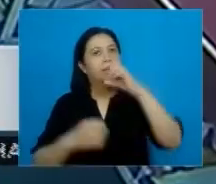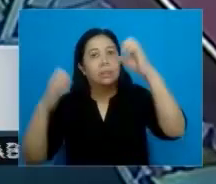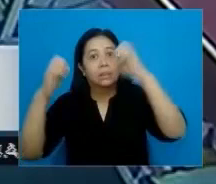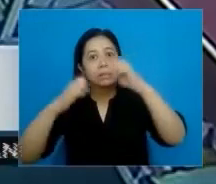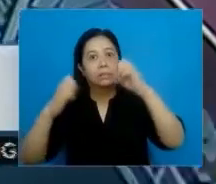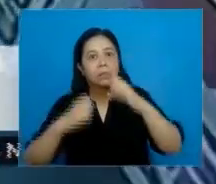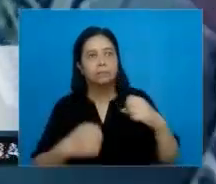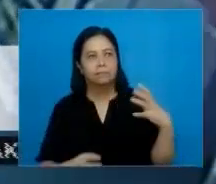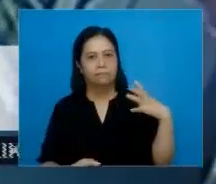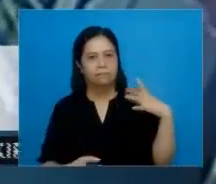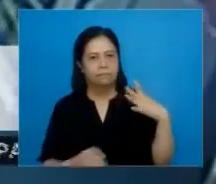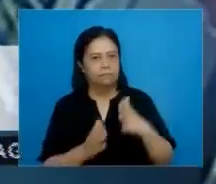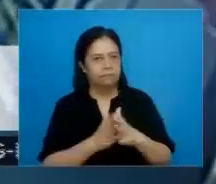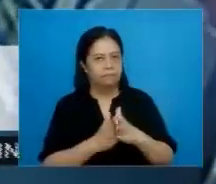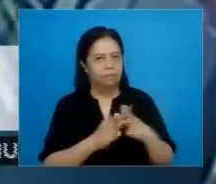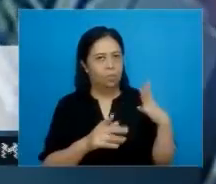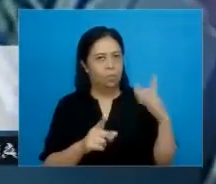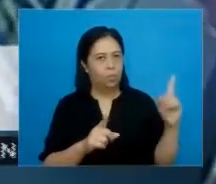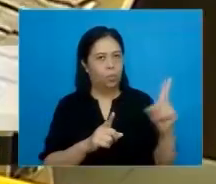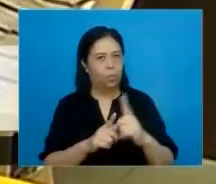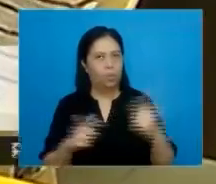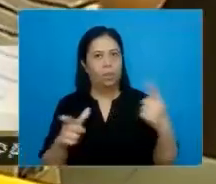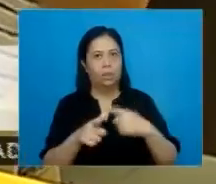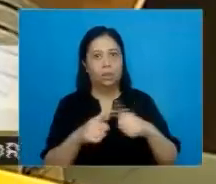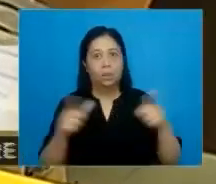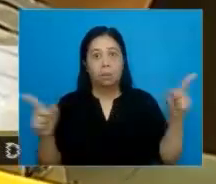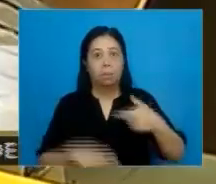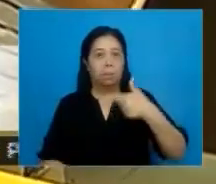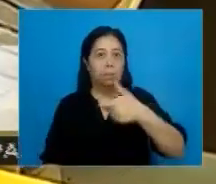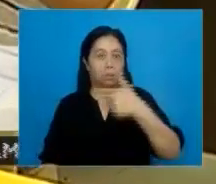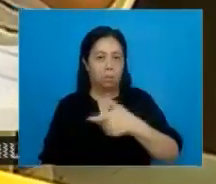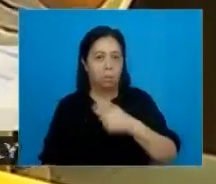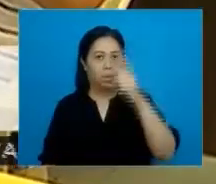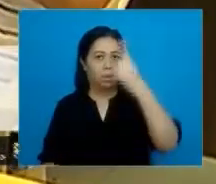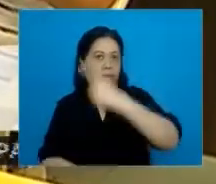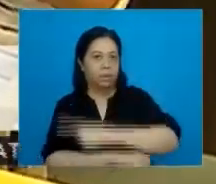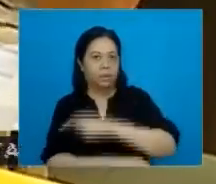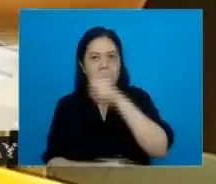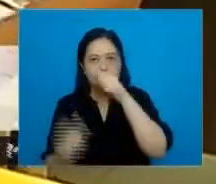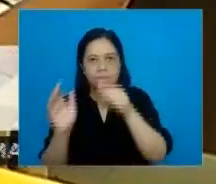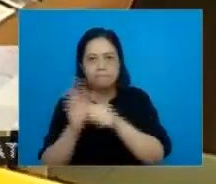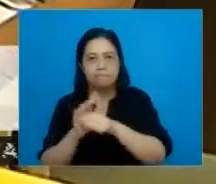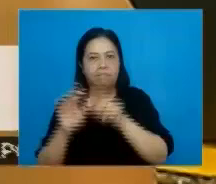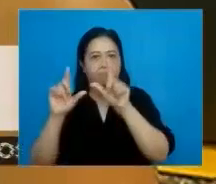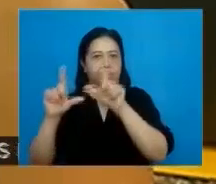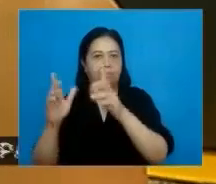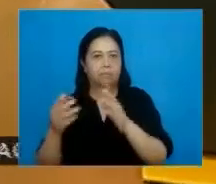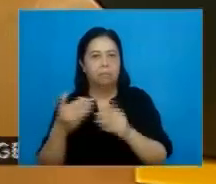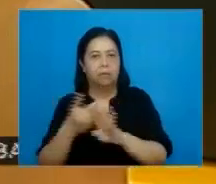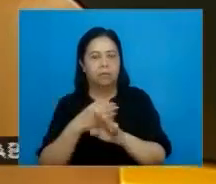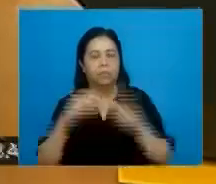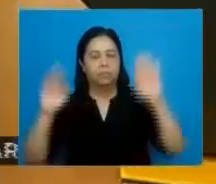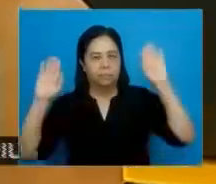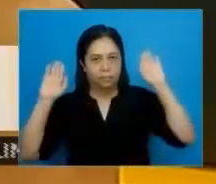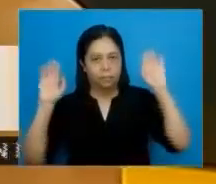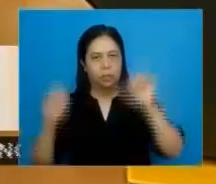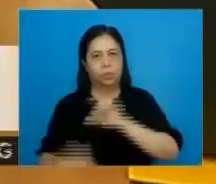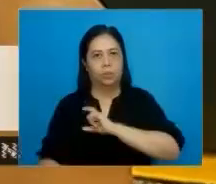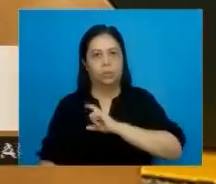ni Kalilak si De La Cruz at saka babarilin. Isang araw ding nagtago ang sospek bago sumuko sa mga pulis